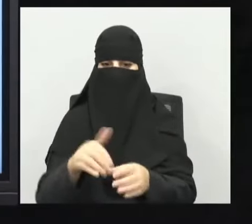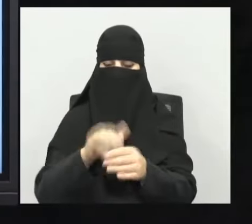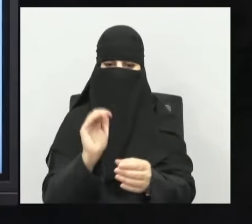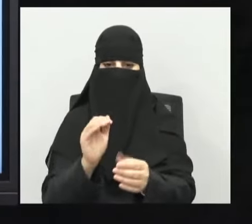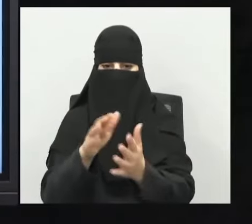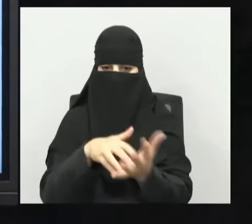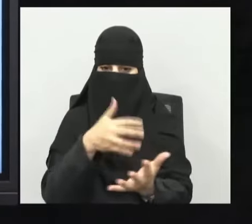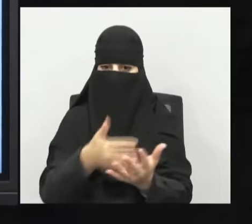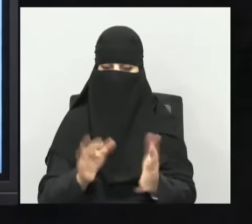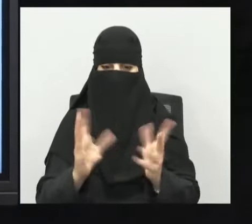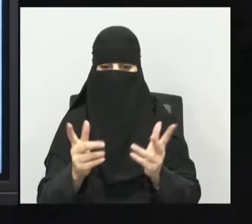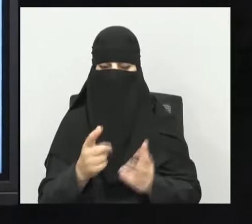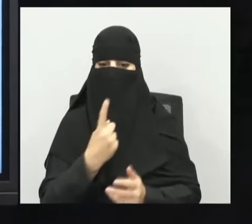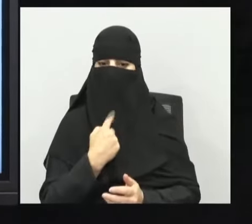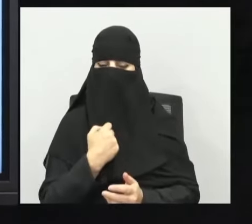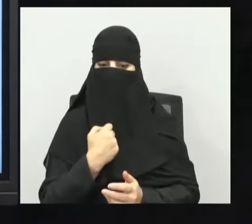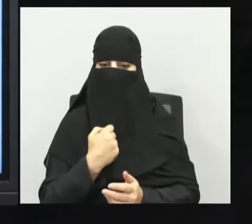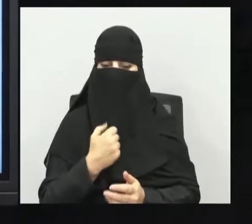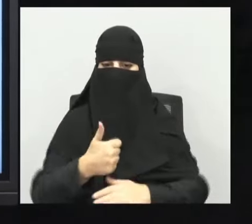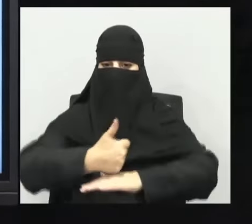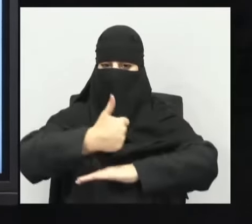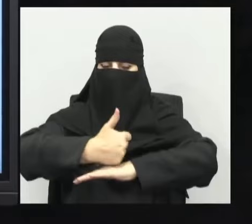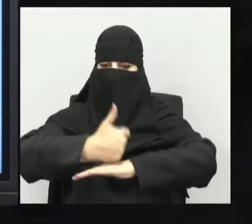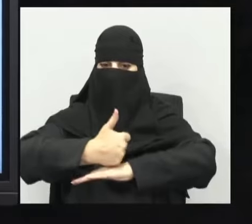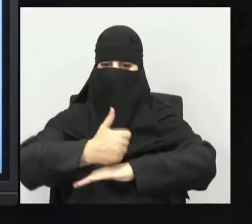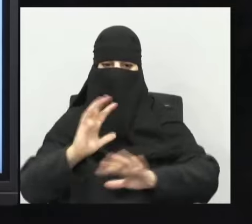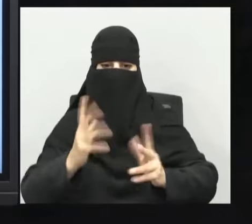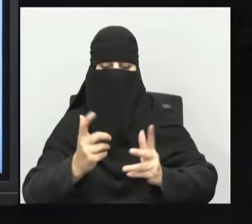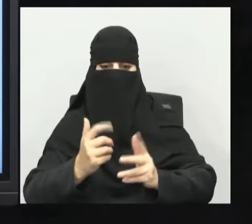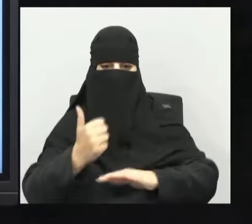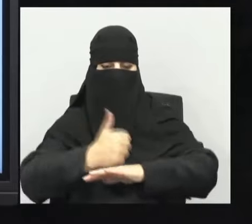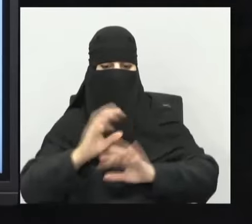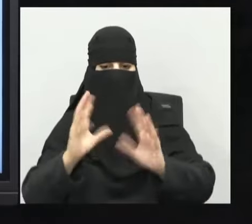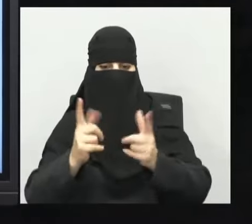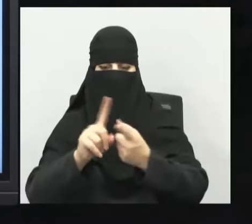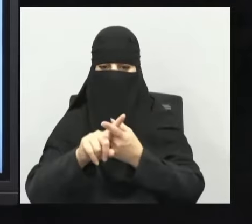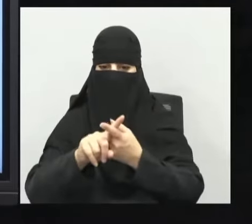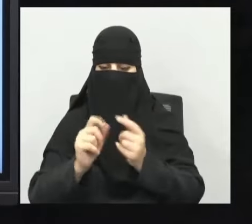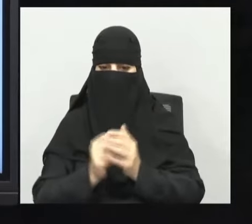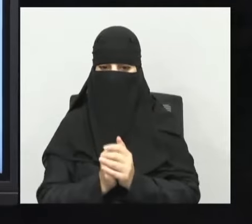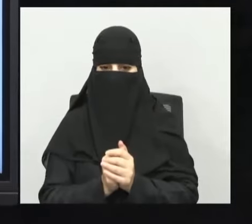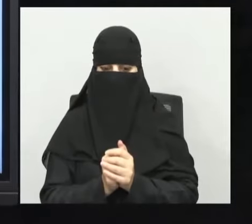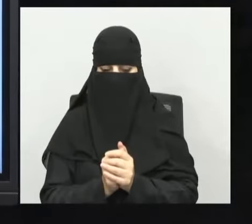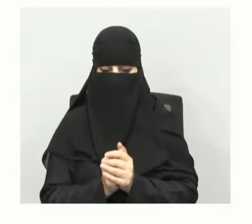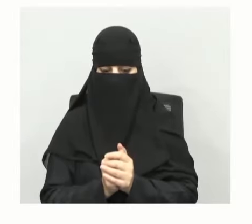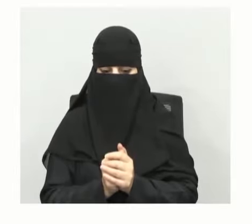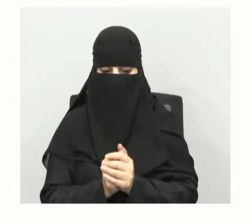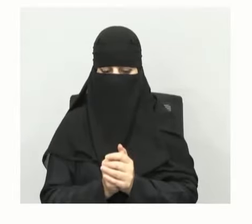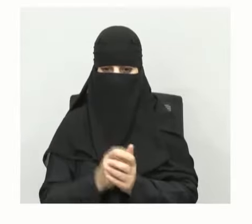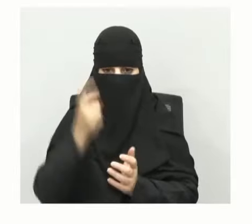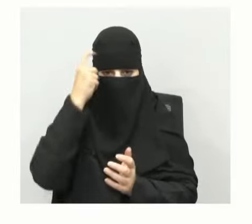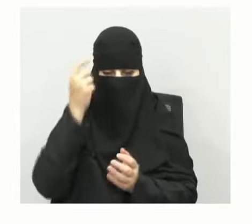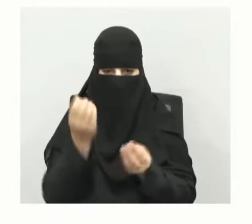ولكن ماذا يريد يريد القاعده يريد القاعده اضرب في ماذا طيب يا ابطال يلا ابغاكم